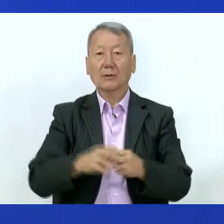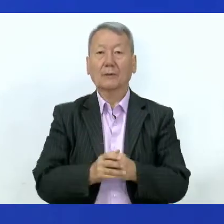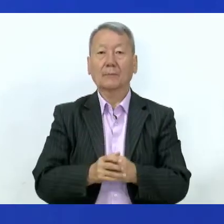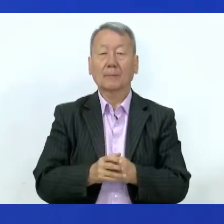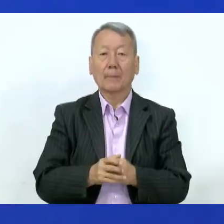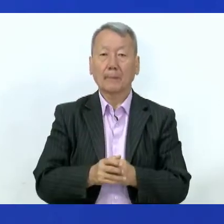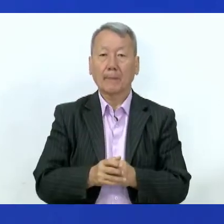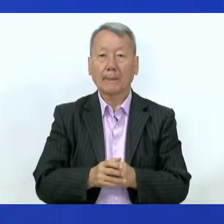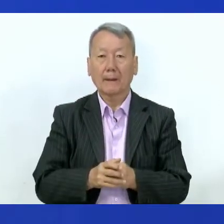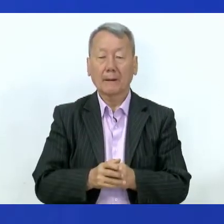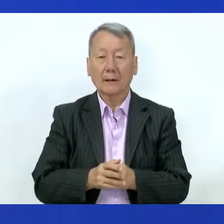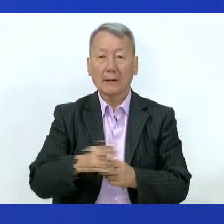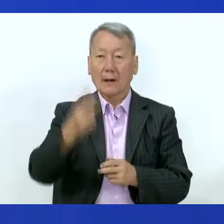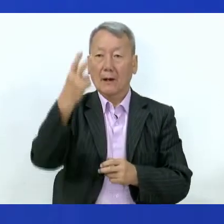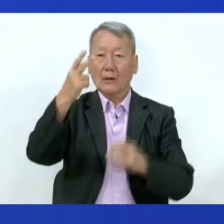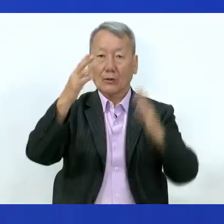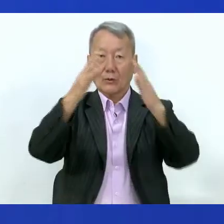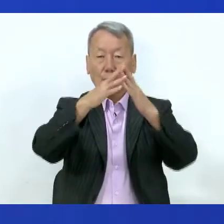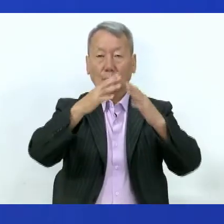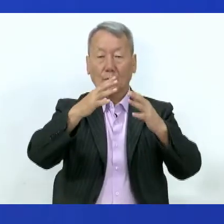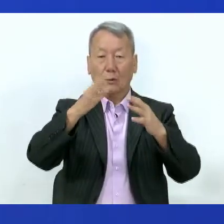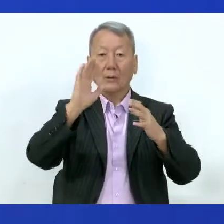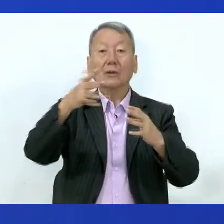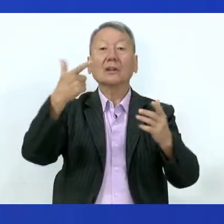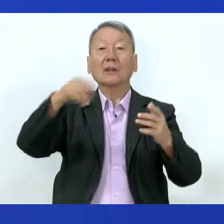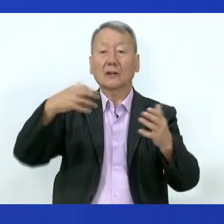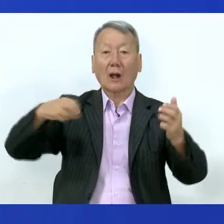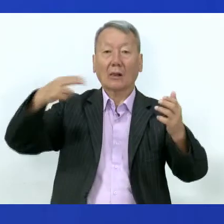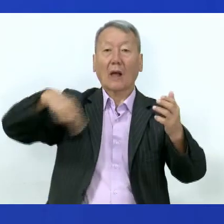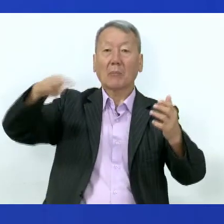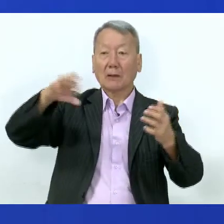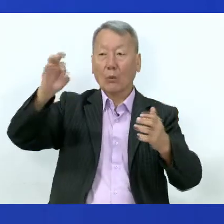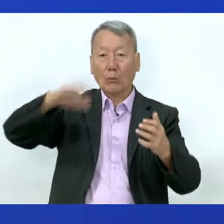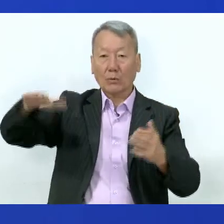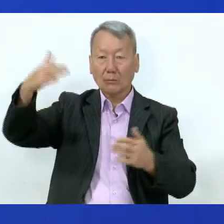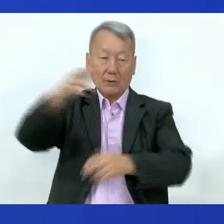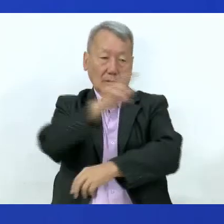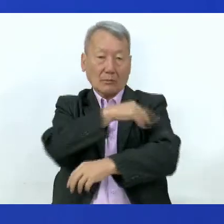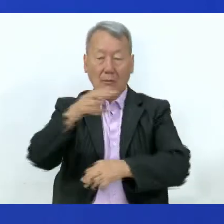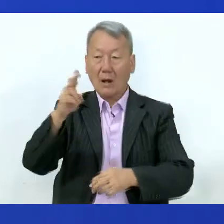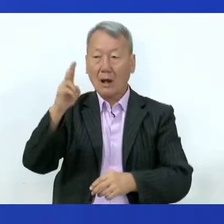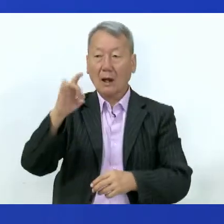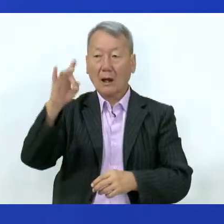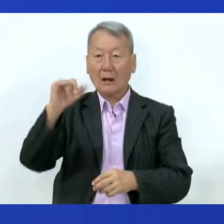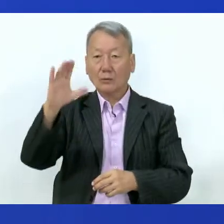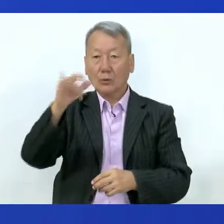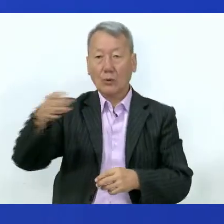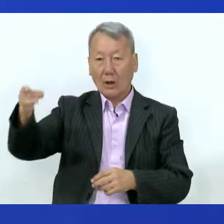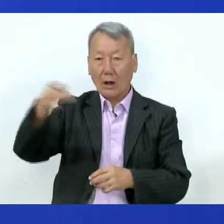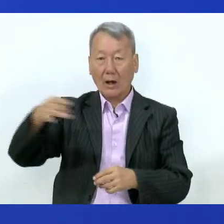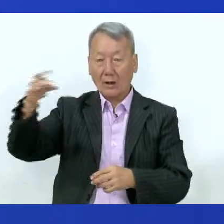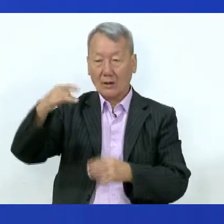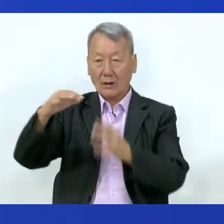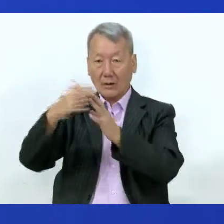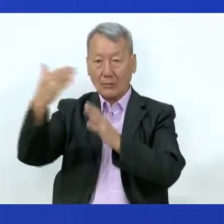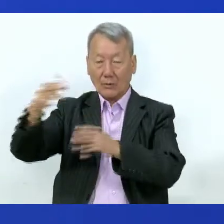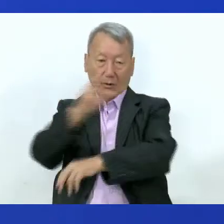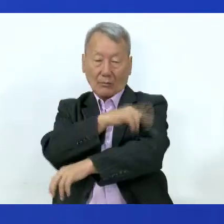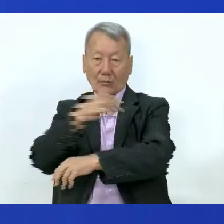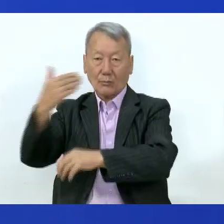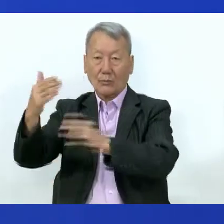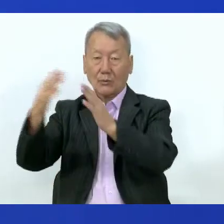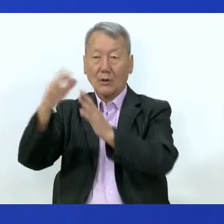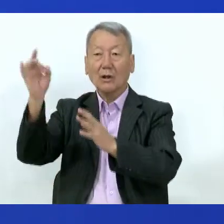Құрылғышы бүйіл бүйіл қалған